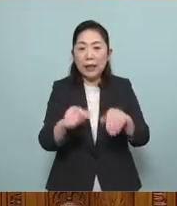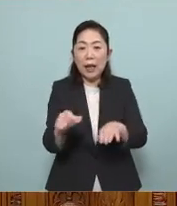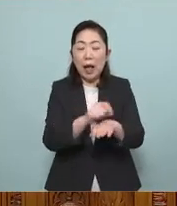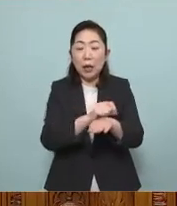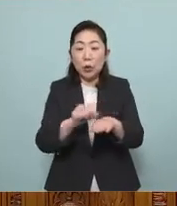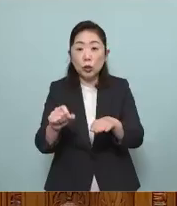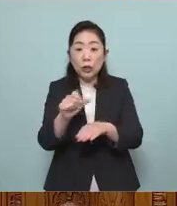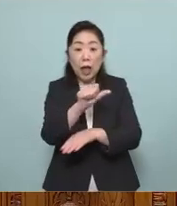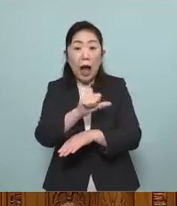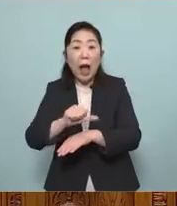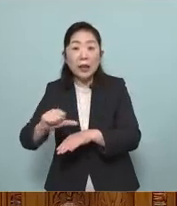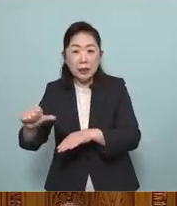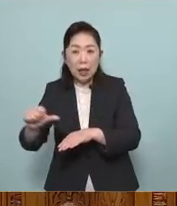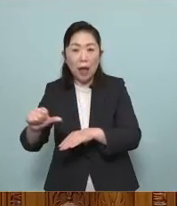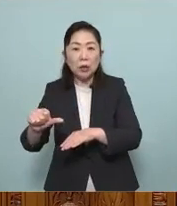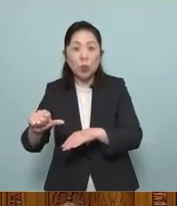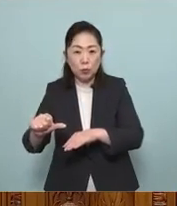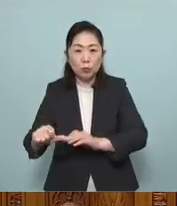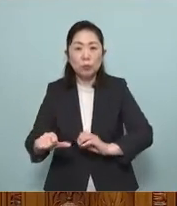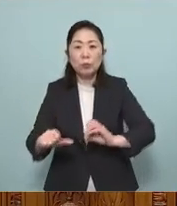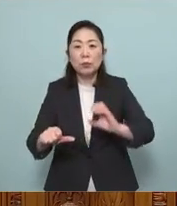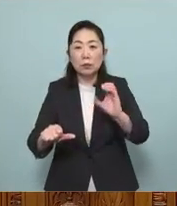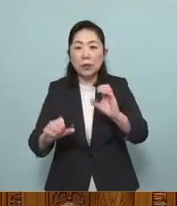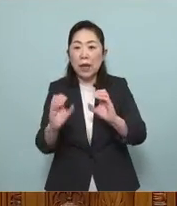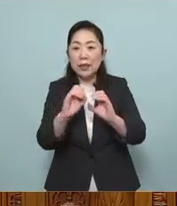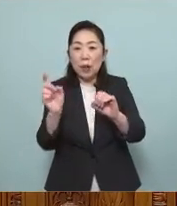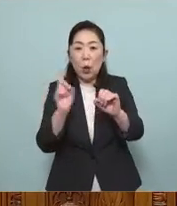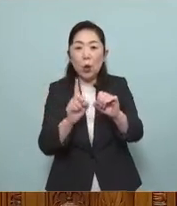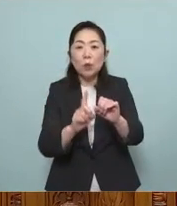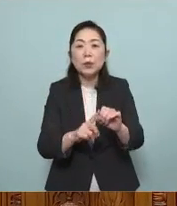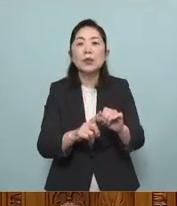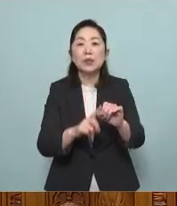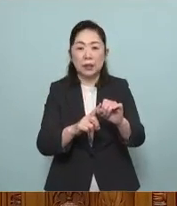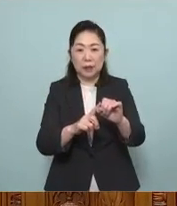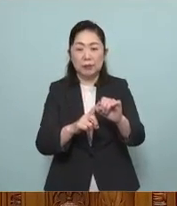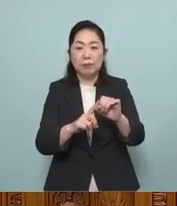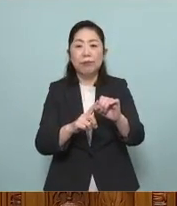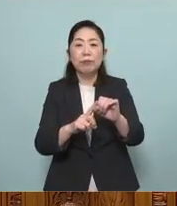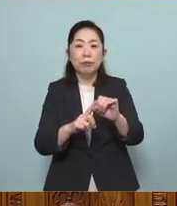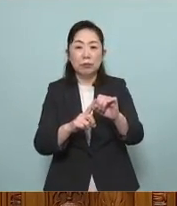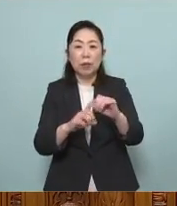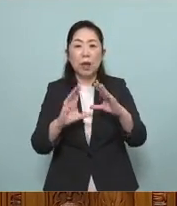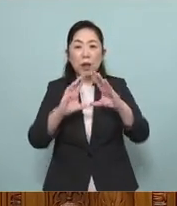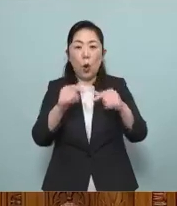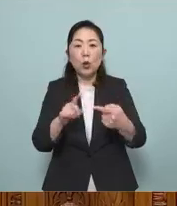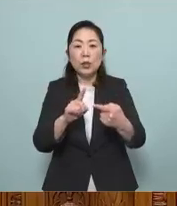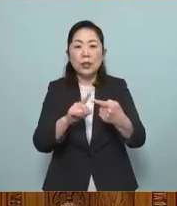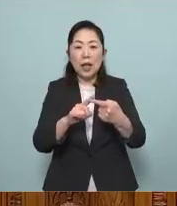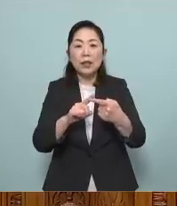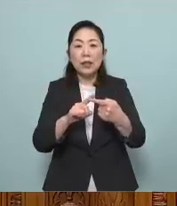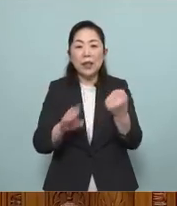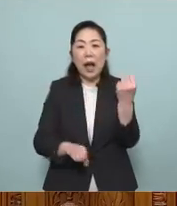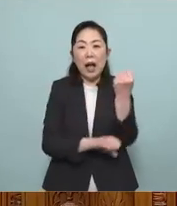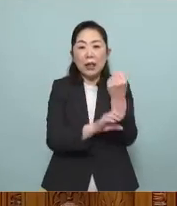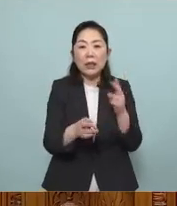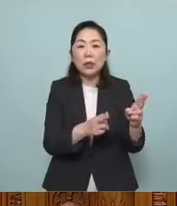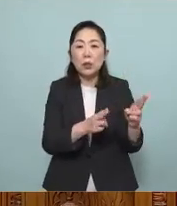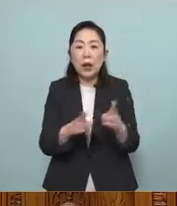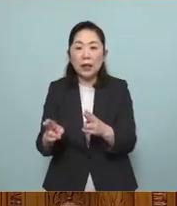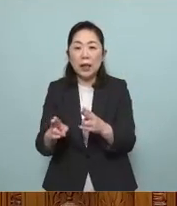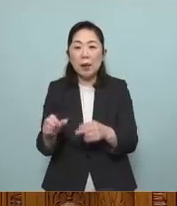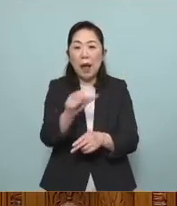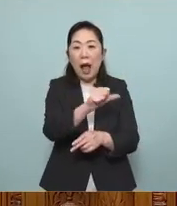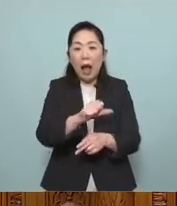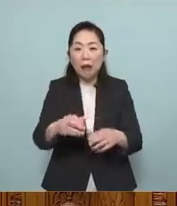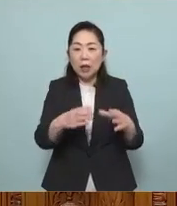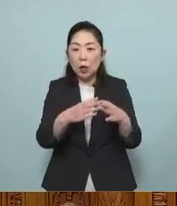ジアの脱炭素化に貢献し、技術標準や国際的なインフラ整備をアジア各国と